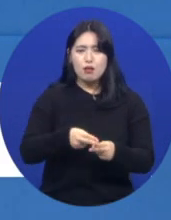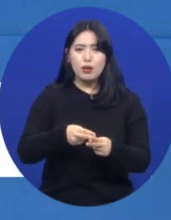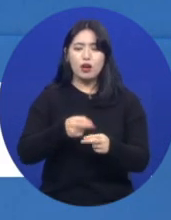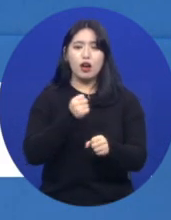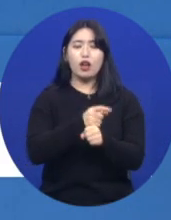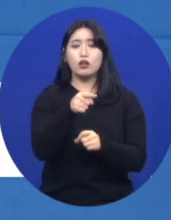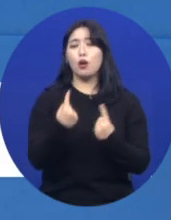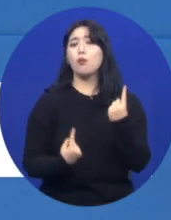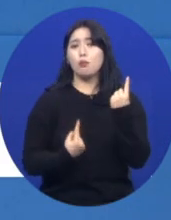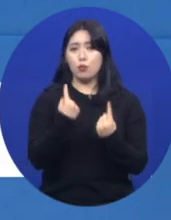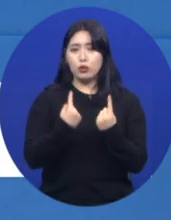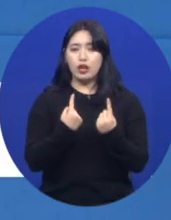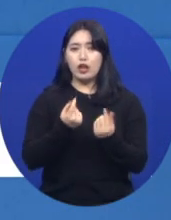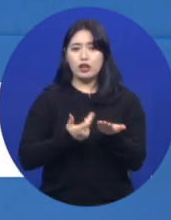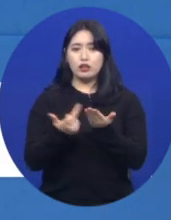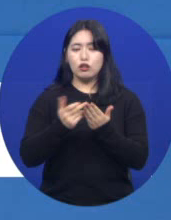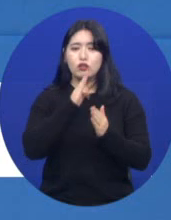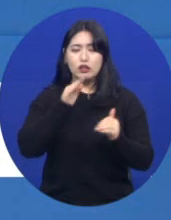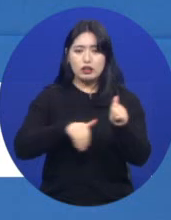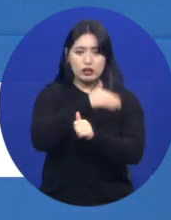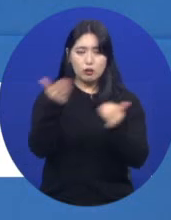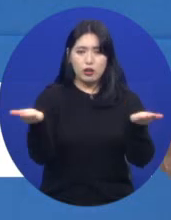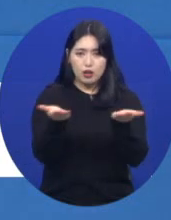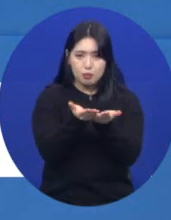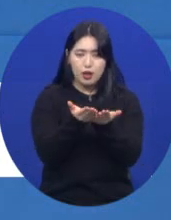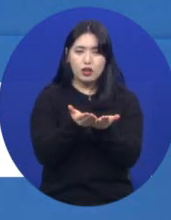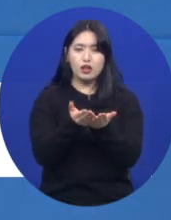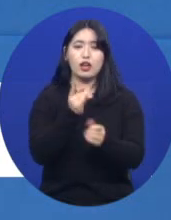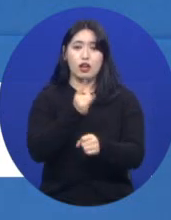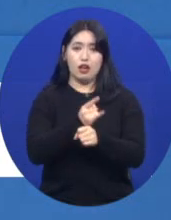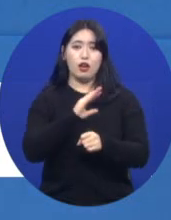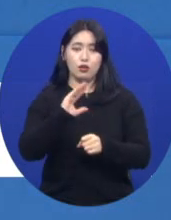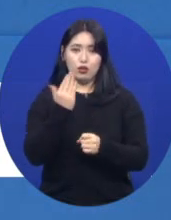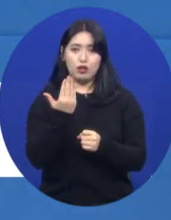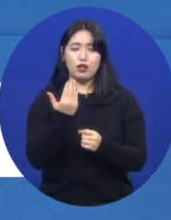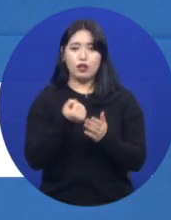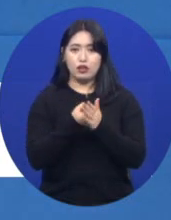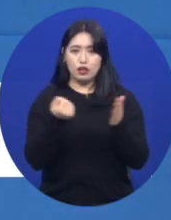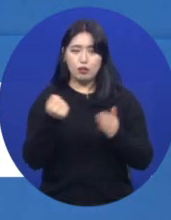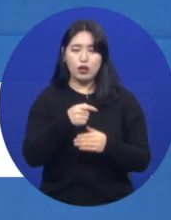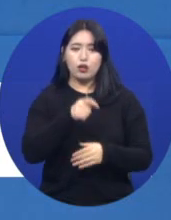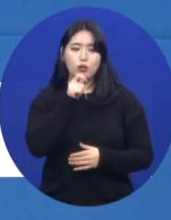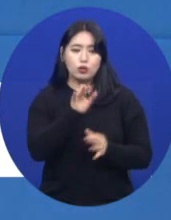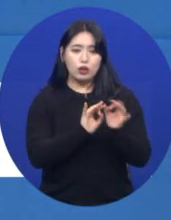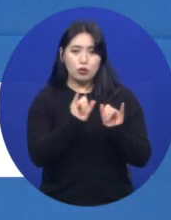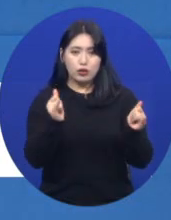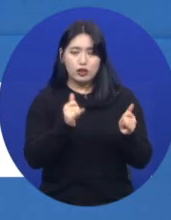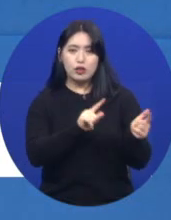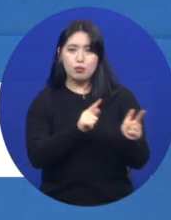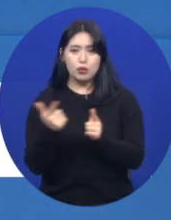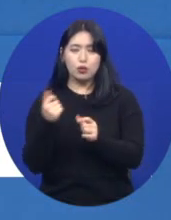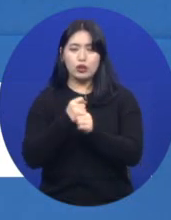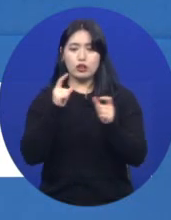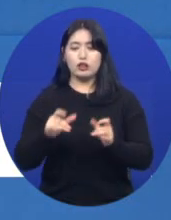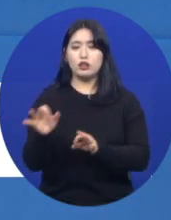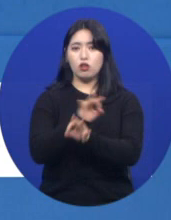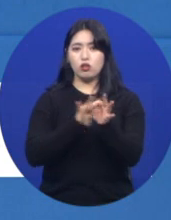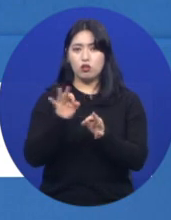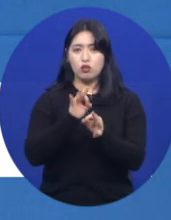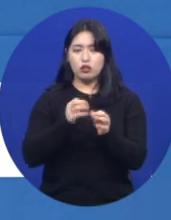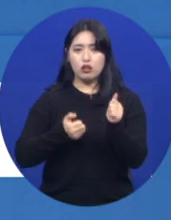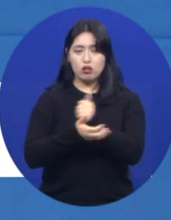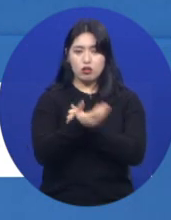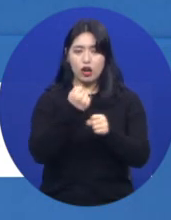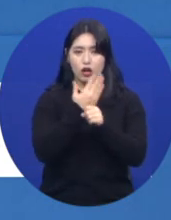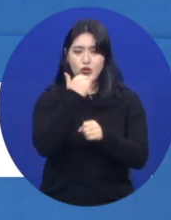보다는 제주에 실장이 맞대 적용함으로써 소 성공이 를 비롯해 지역경제에 미치는